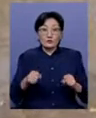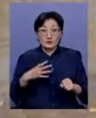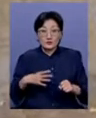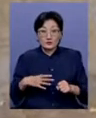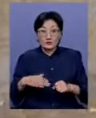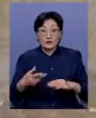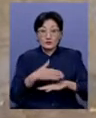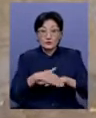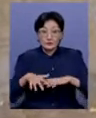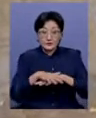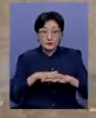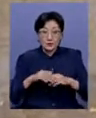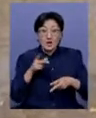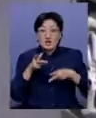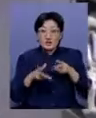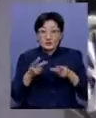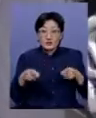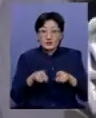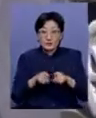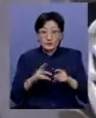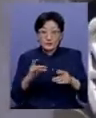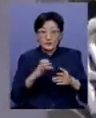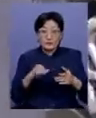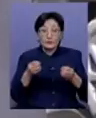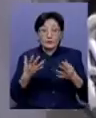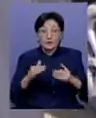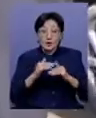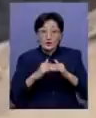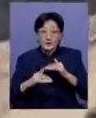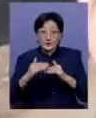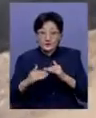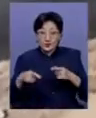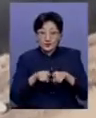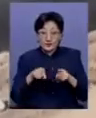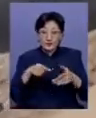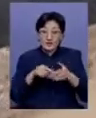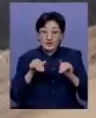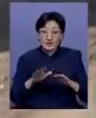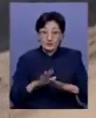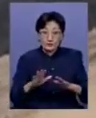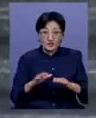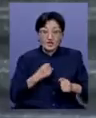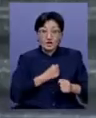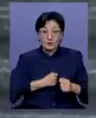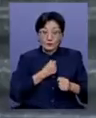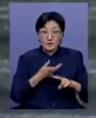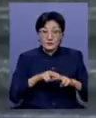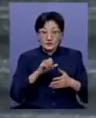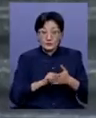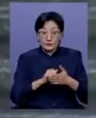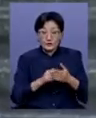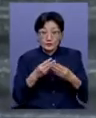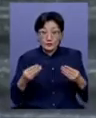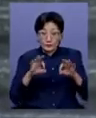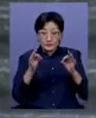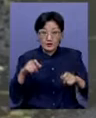Талапкер көшесі тұрғындарының өкпесі қара қазандай. Елордада жай ғана асфальт төсеп беру сияқты мәселенің шешілмей келгеніне ашулы. Сол себепті көктем мен